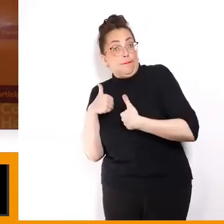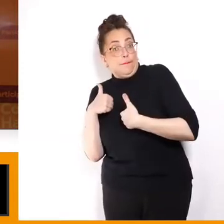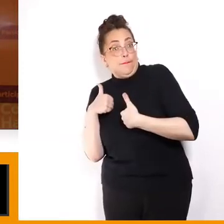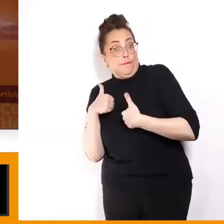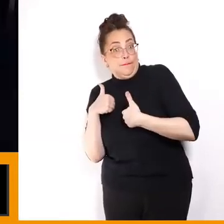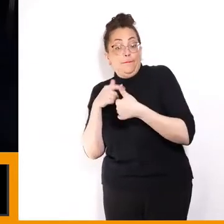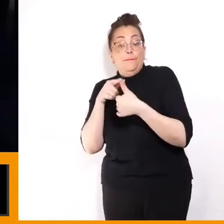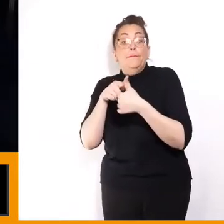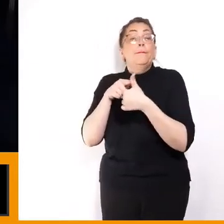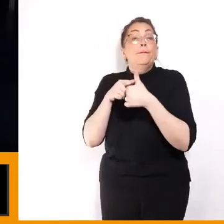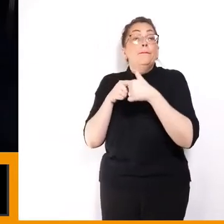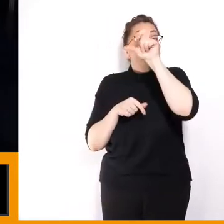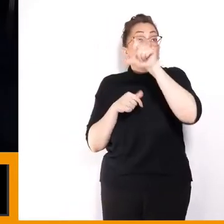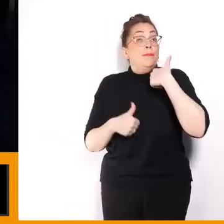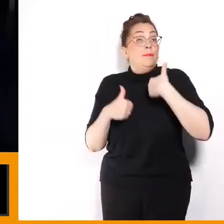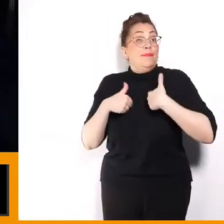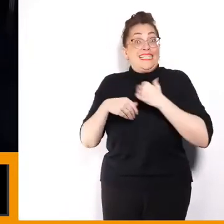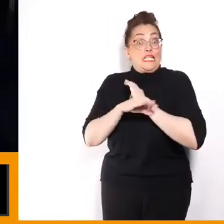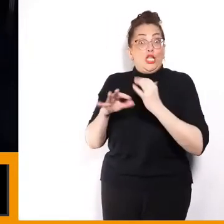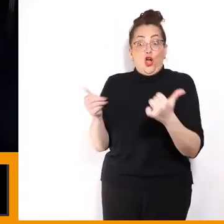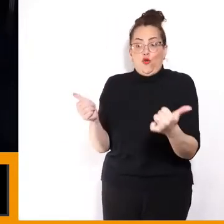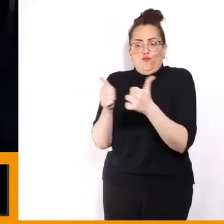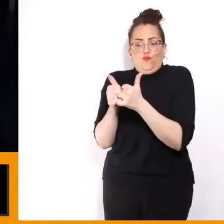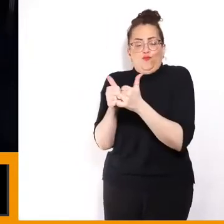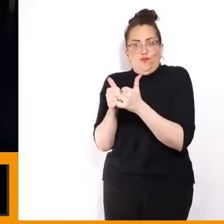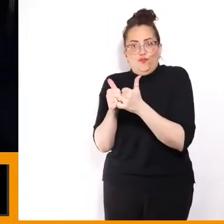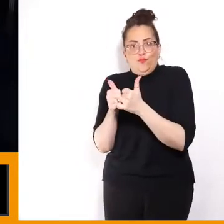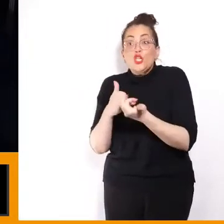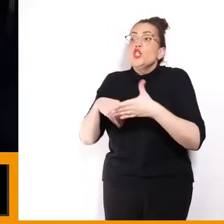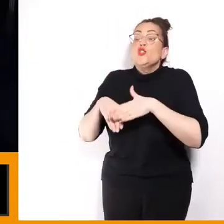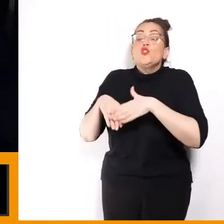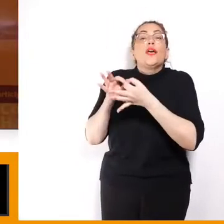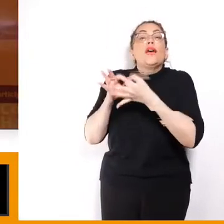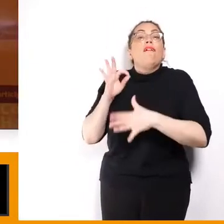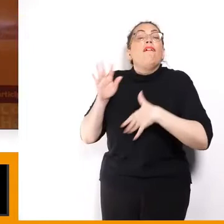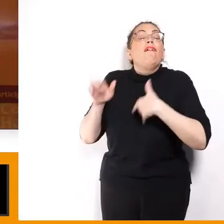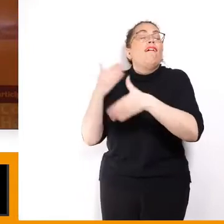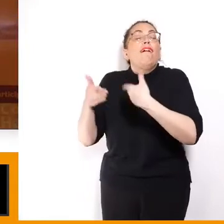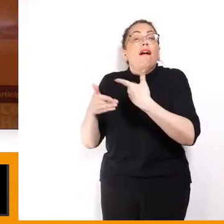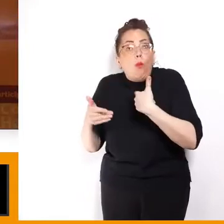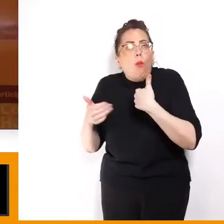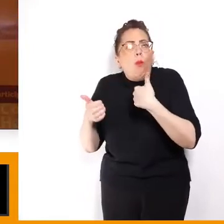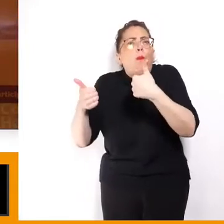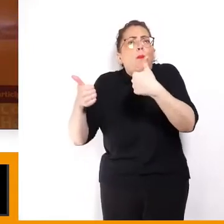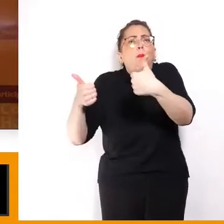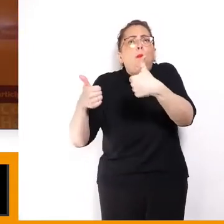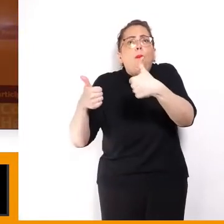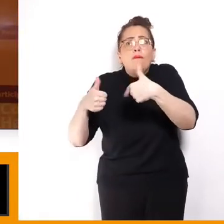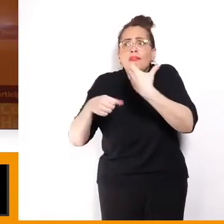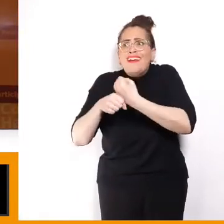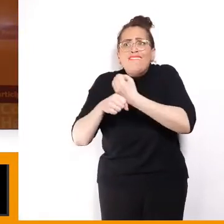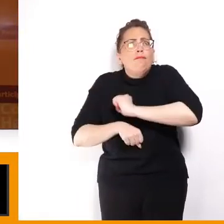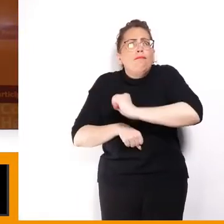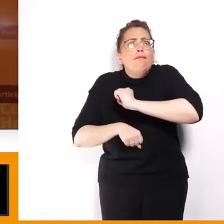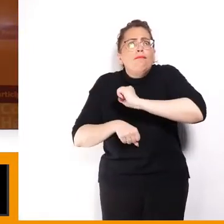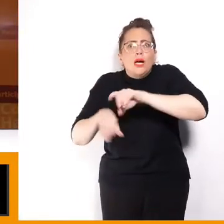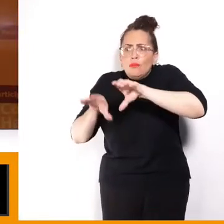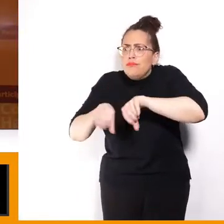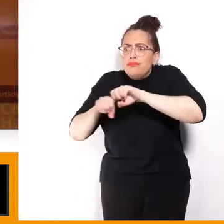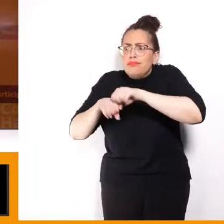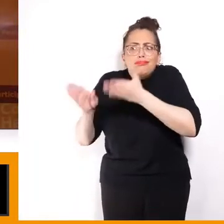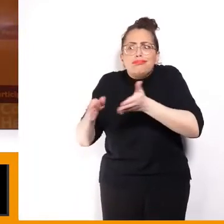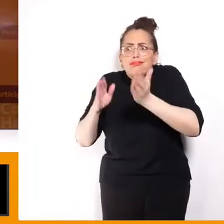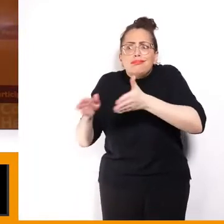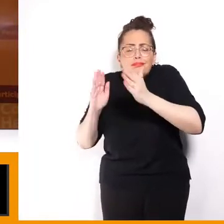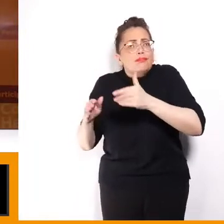qui aujourd'hui va vous expliquer qu'ils ont eu des gains de productivité dans l'entreprise. Il y a plein d'exemples pour lesquels on se rend compte qu'on a des vraies réussites. Donc je